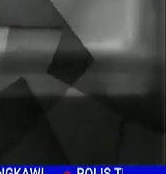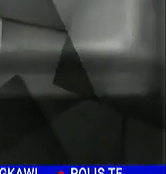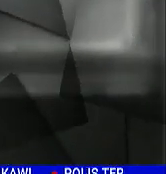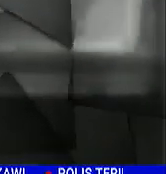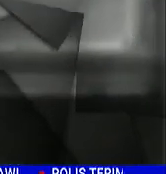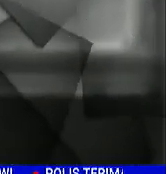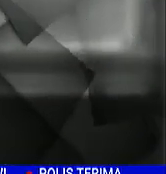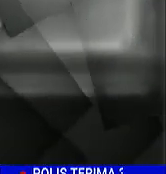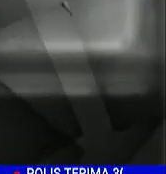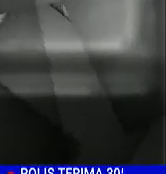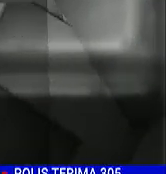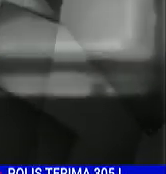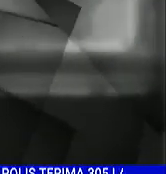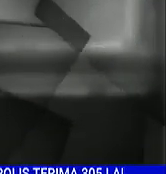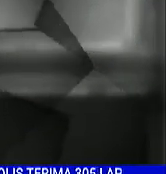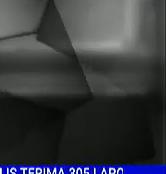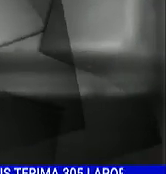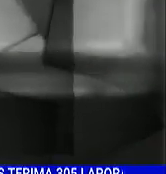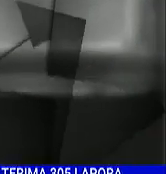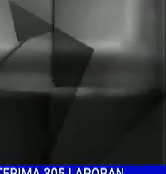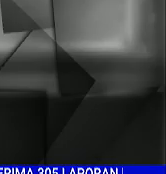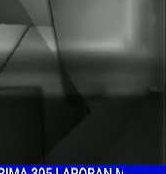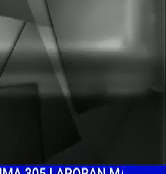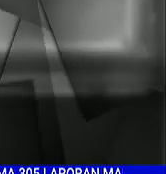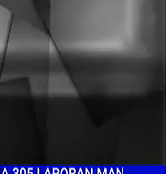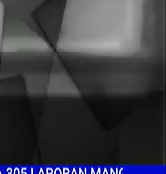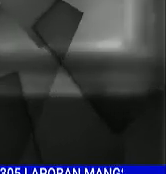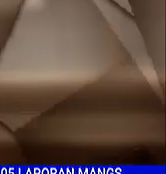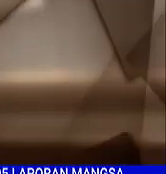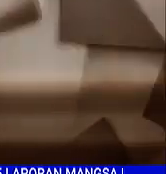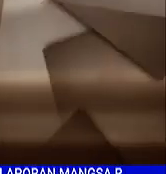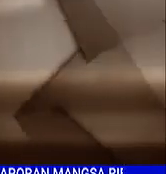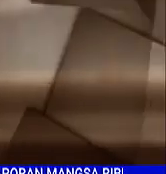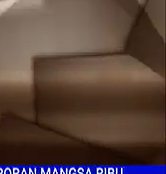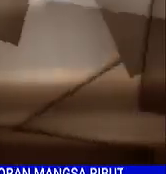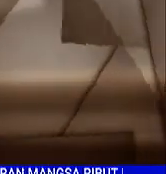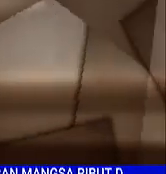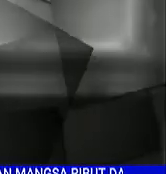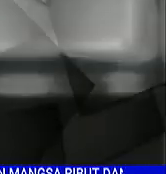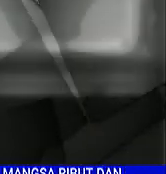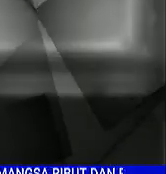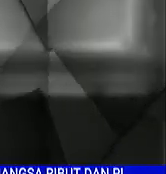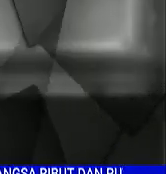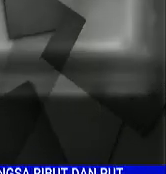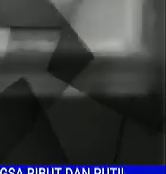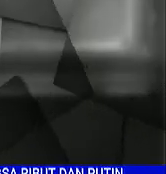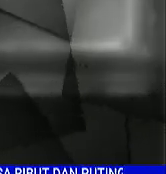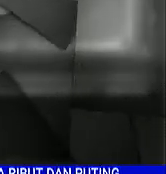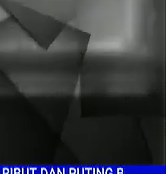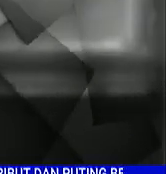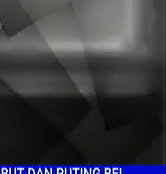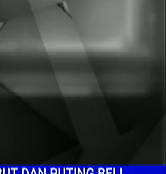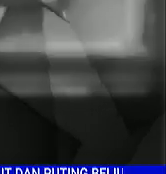ianya boleh mengundang kemudaratan termasuk tingkah laku bunuh diri. Ambil